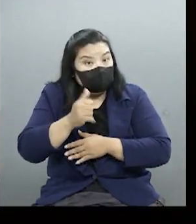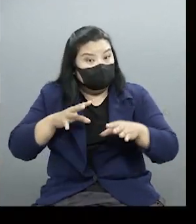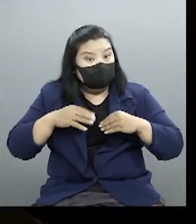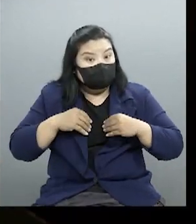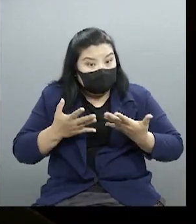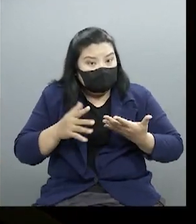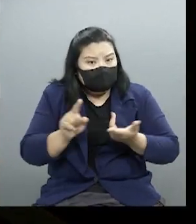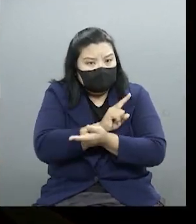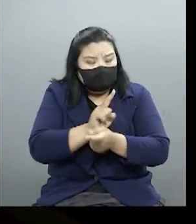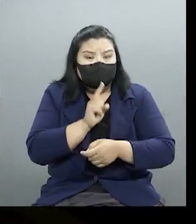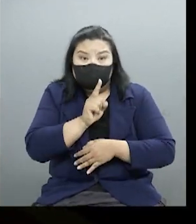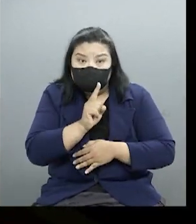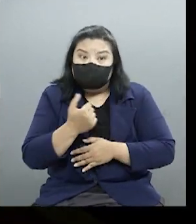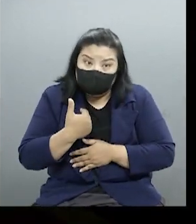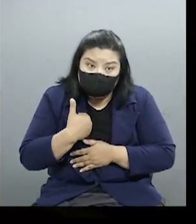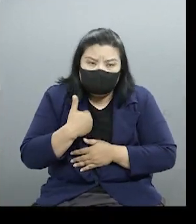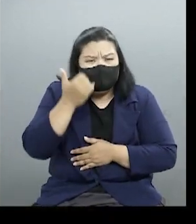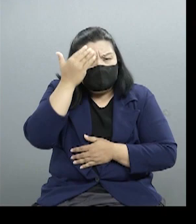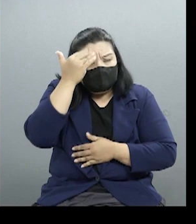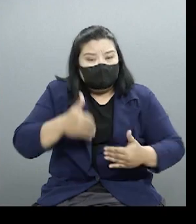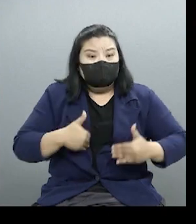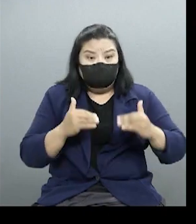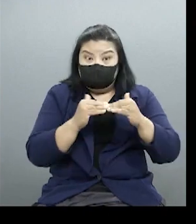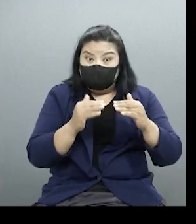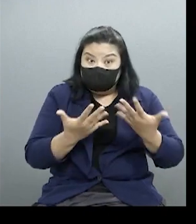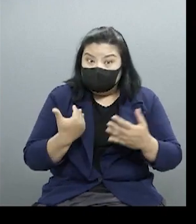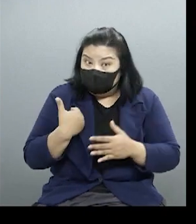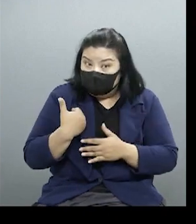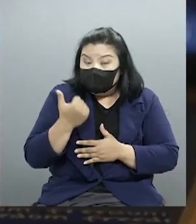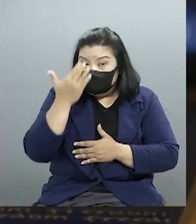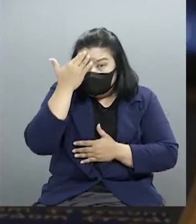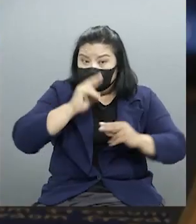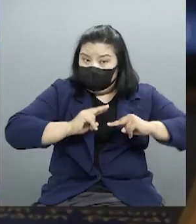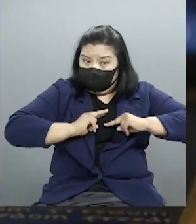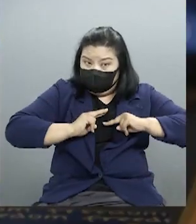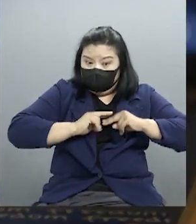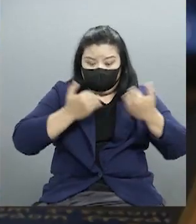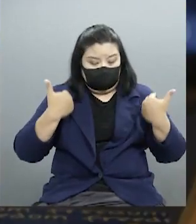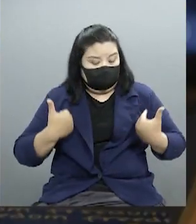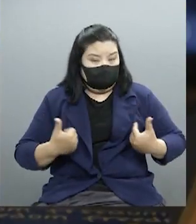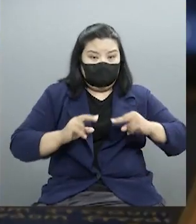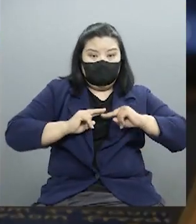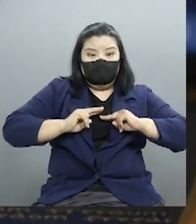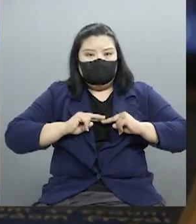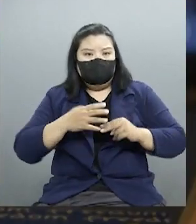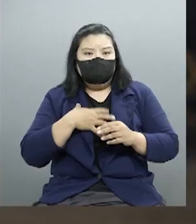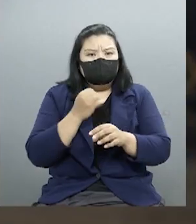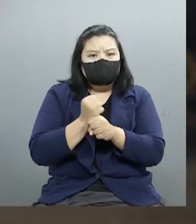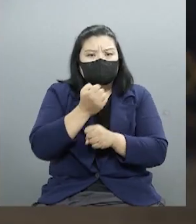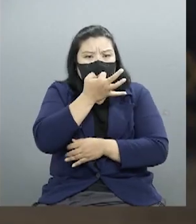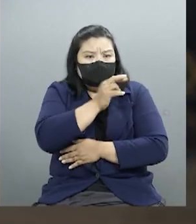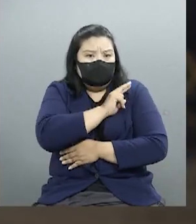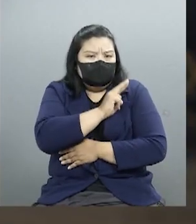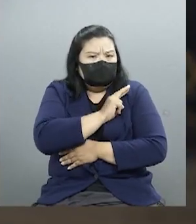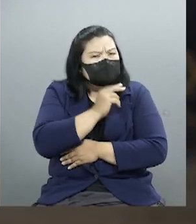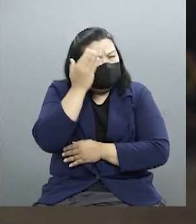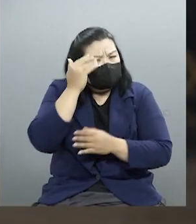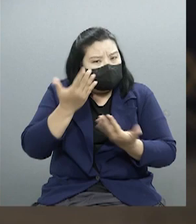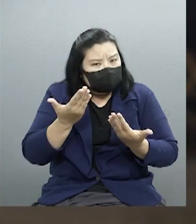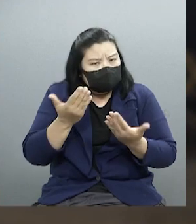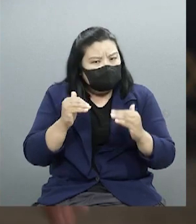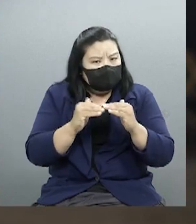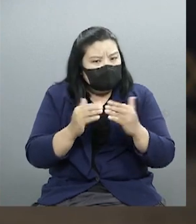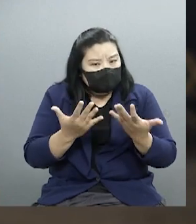นในสังคมอยู่หรอทำไมมองว่าเขาด้อยค่าทั้งๆที่เขาก็มีสิทธิบนเรือนร่างที่เขาจะใช้ร่างกายของเขาในการทำมาหากินเนี่ย